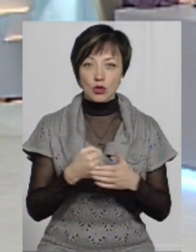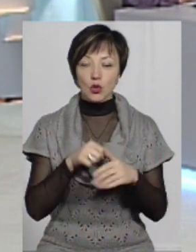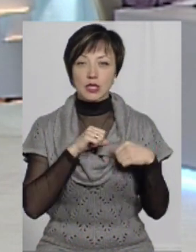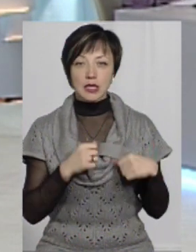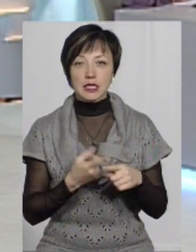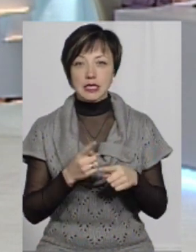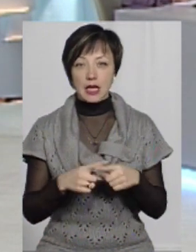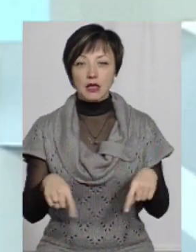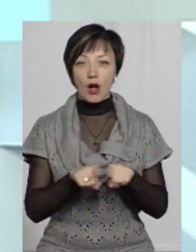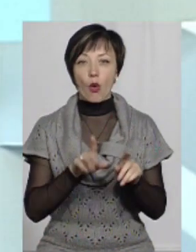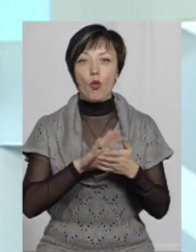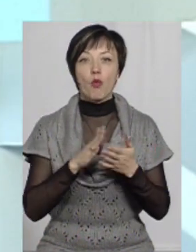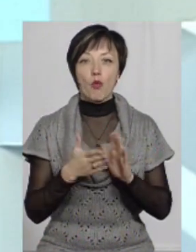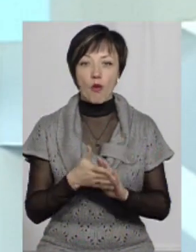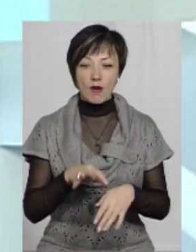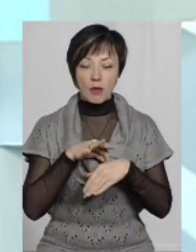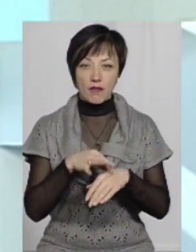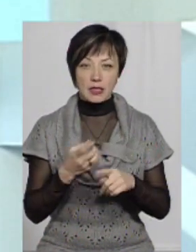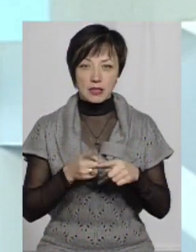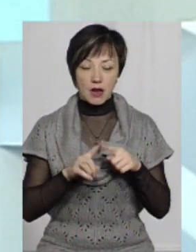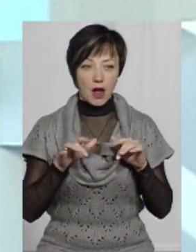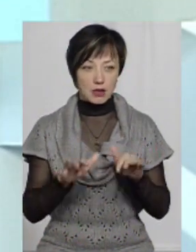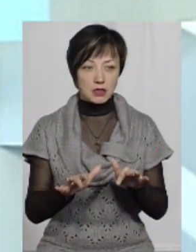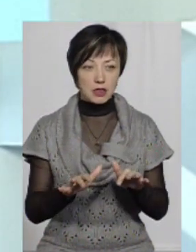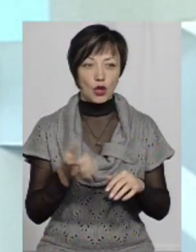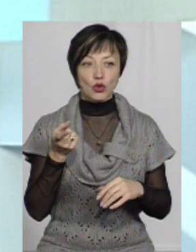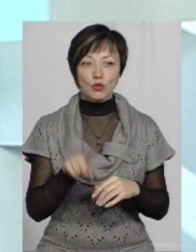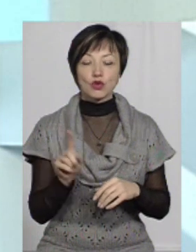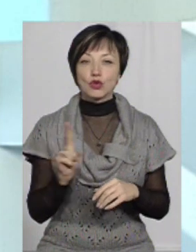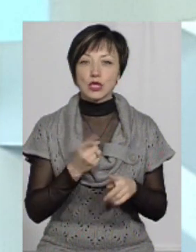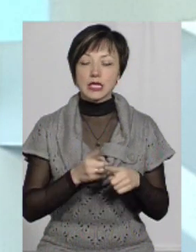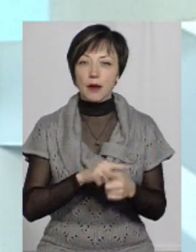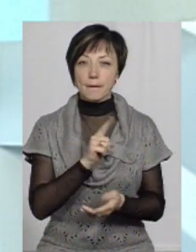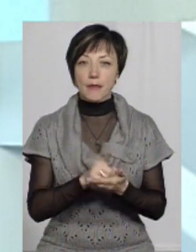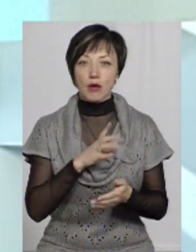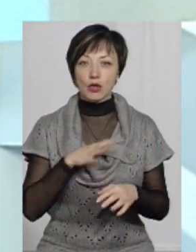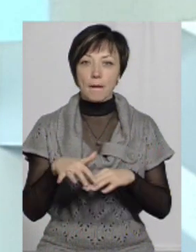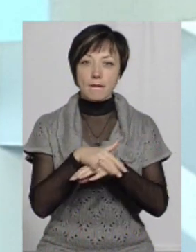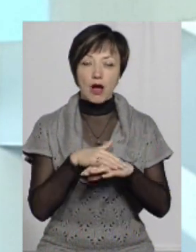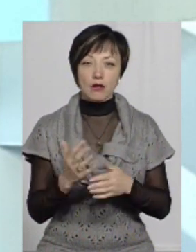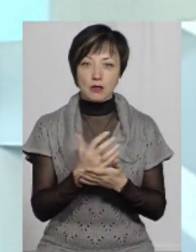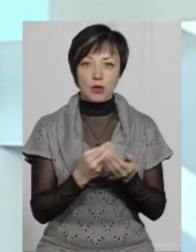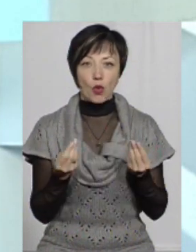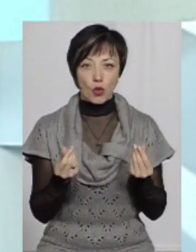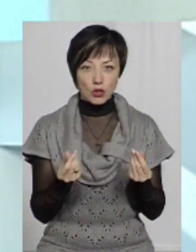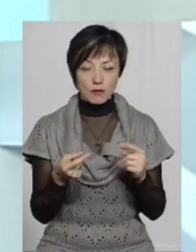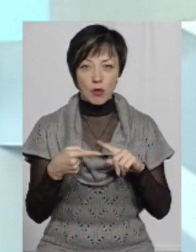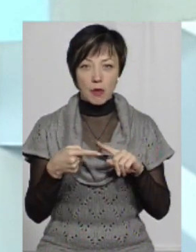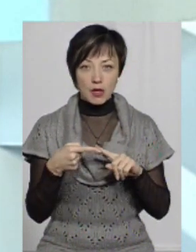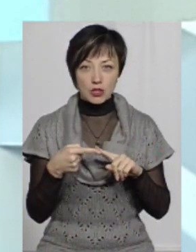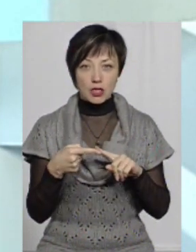серця» це така умова взагалі проведення цієї акції. Тому що це має бути масовий збір коштів,